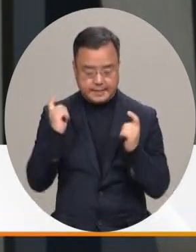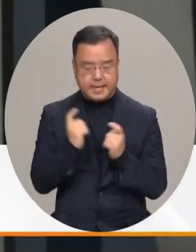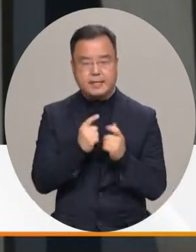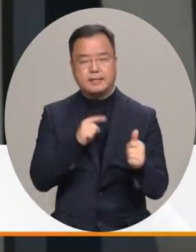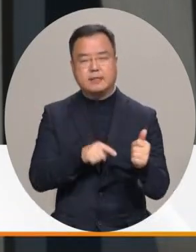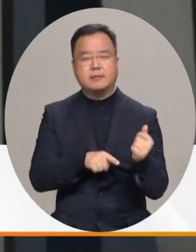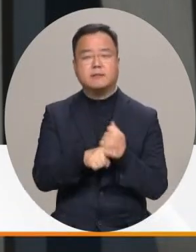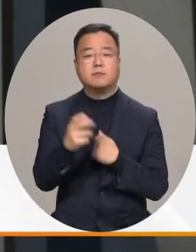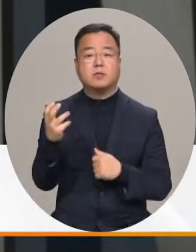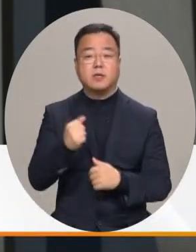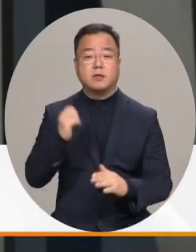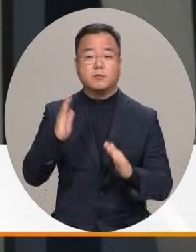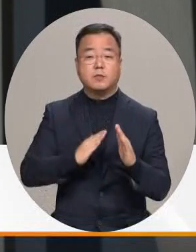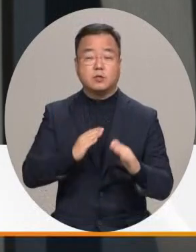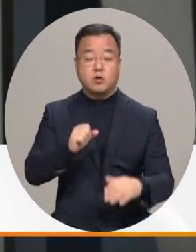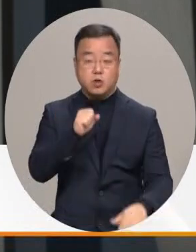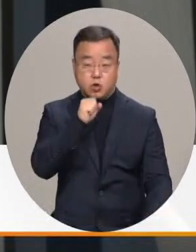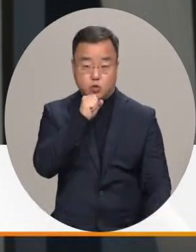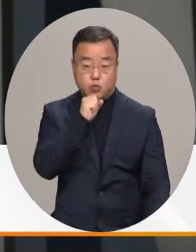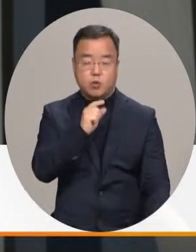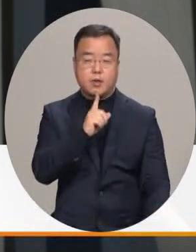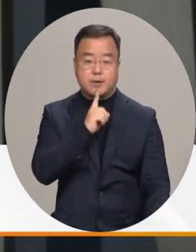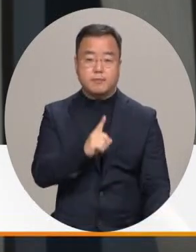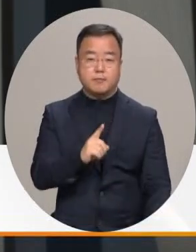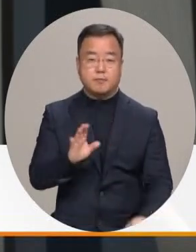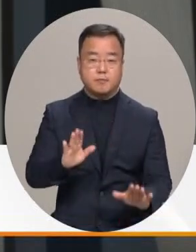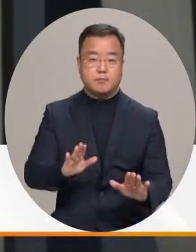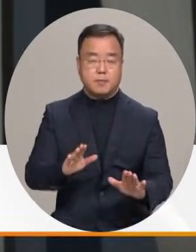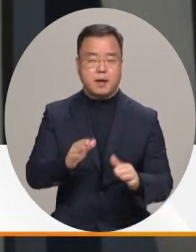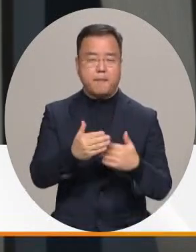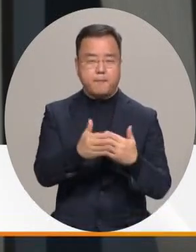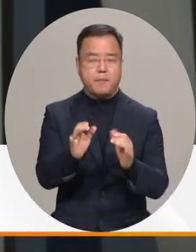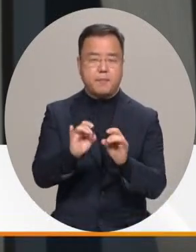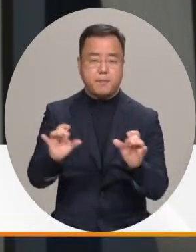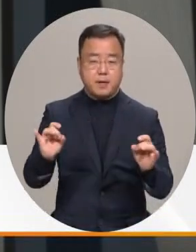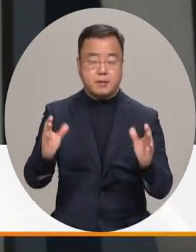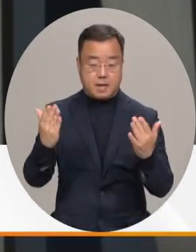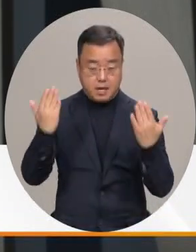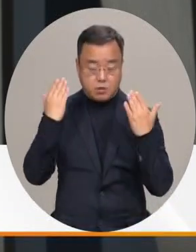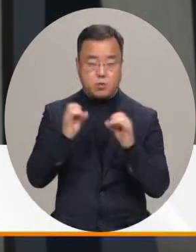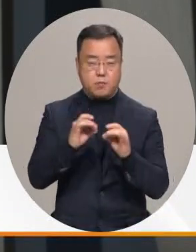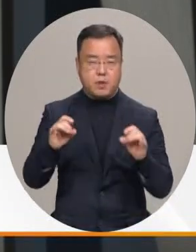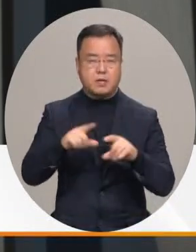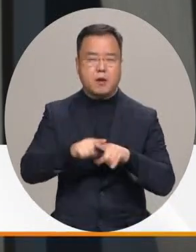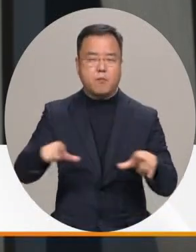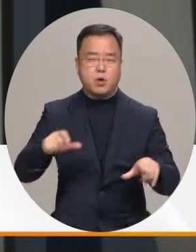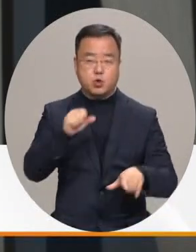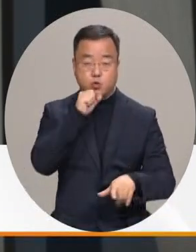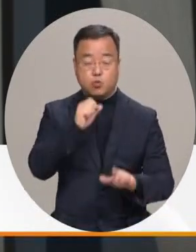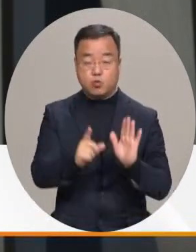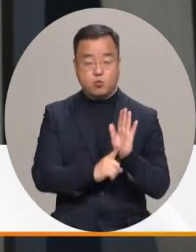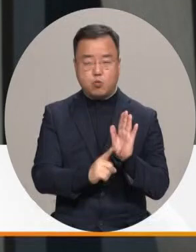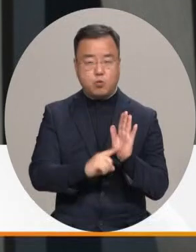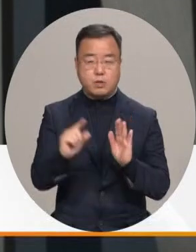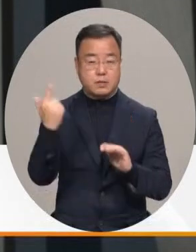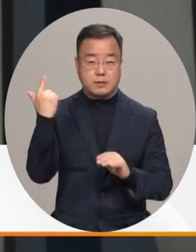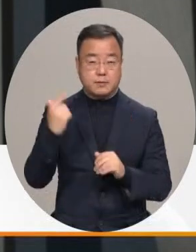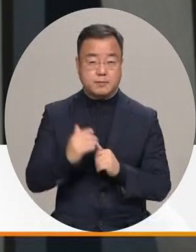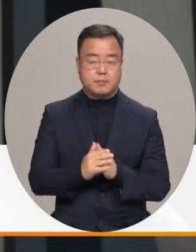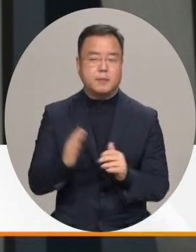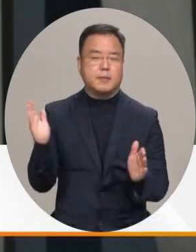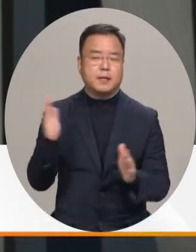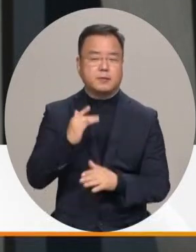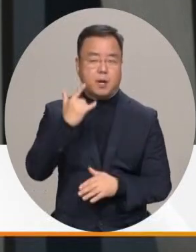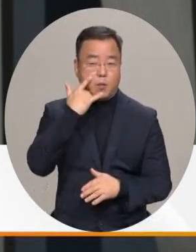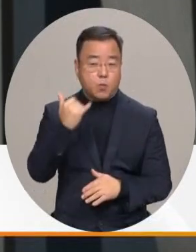있는 절대적인 점수라고 설명했습니다 입니다 특히 반별 학교별 평균 점수도 공개하지 않을 예정이고요 학생과